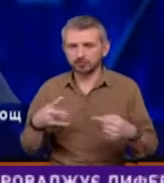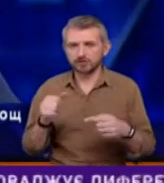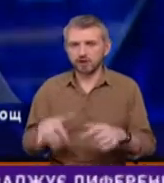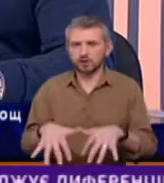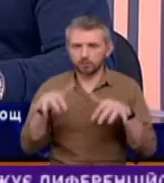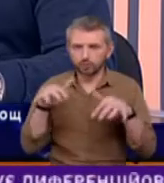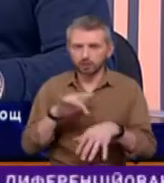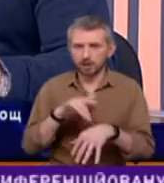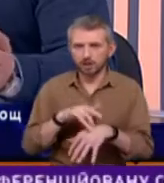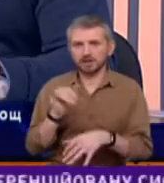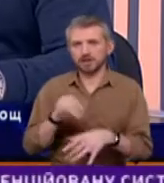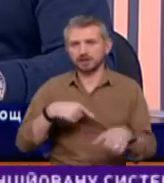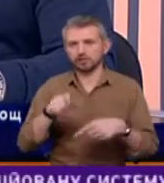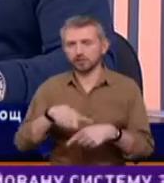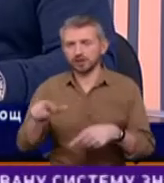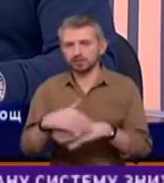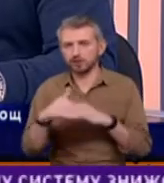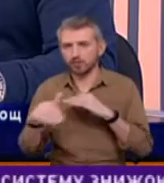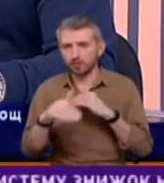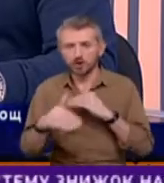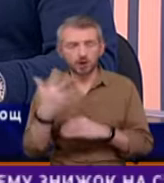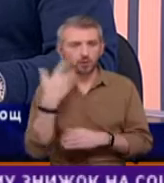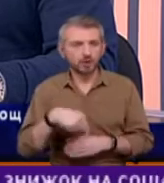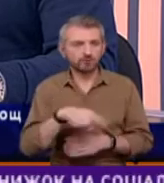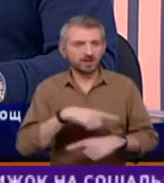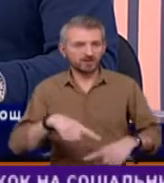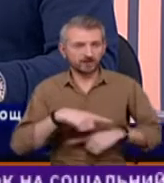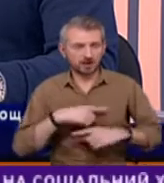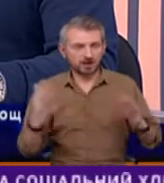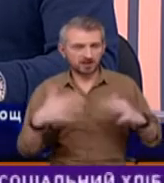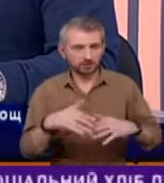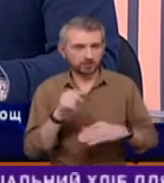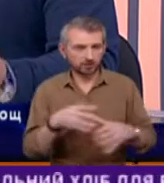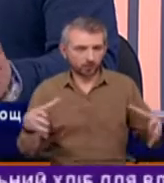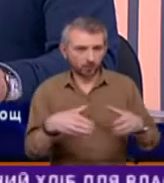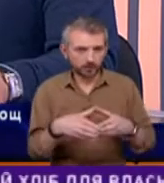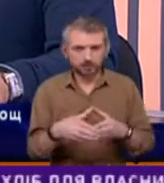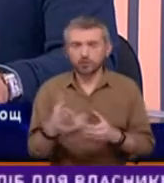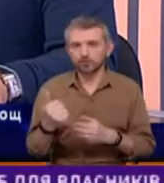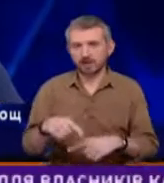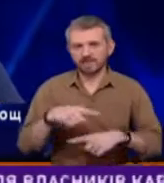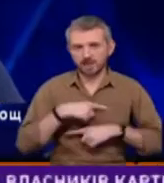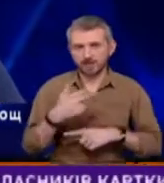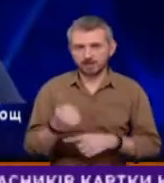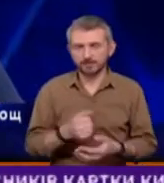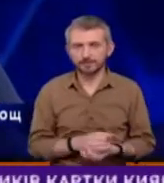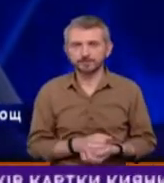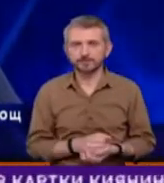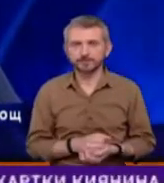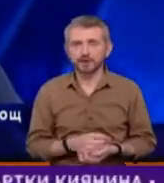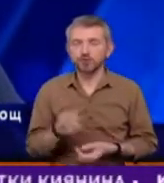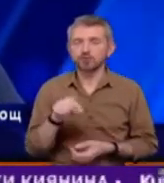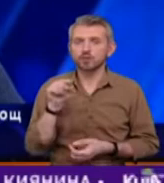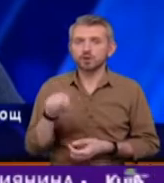трибунах і з футболістами на полі. Ну, але коли вони в фіналі зійдуться, то вони сходяться. Коли в фіналі, так. Да. Тому